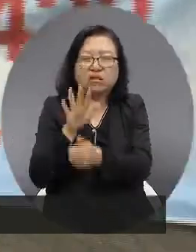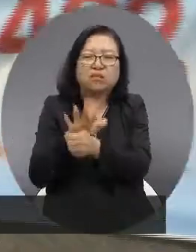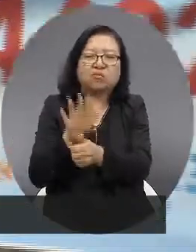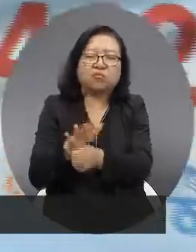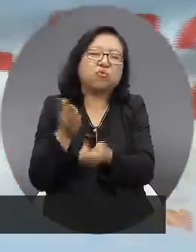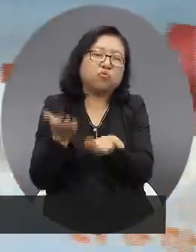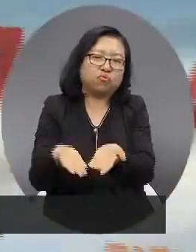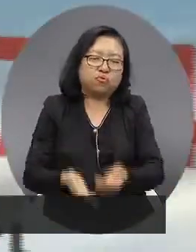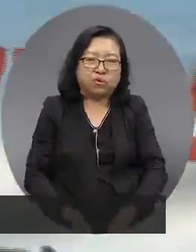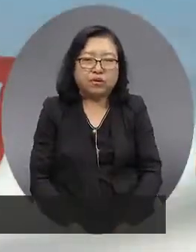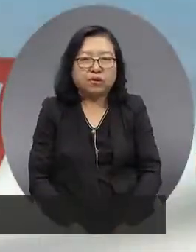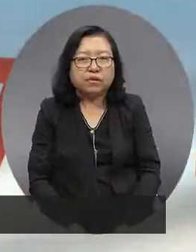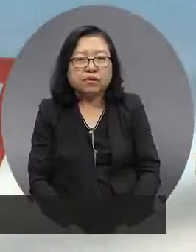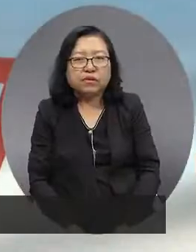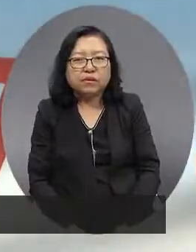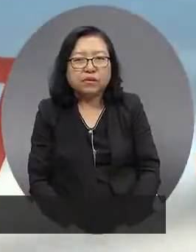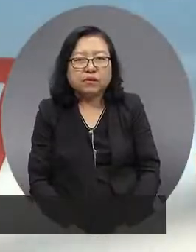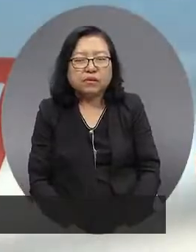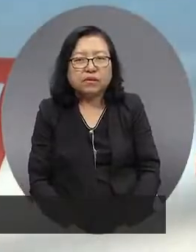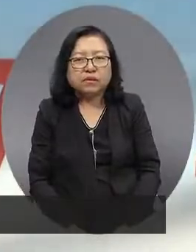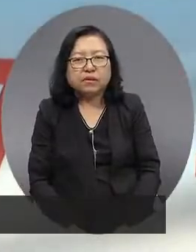뉴스 이승준입니다.